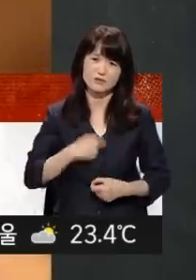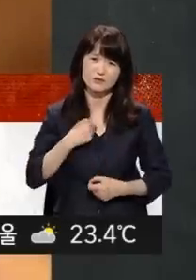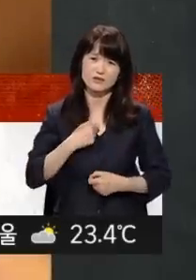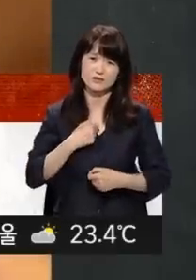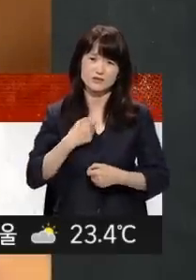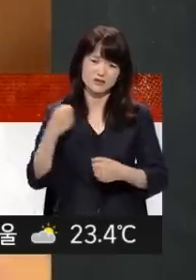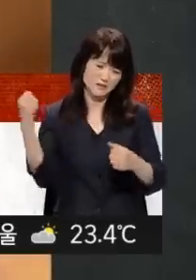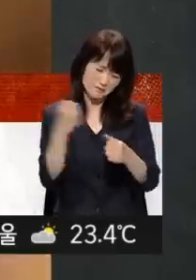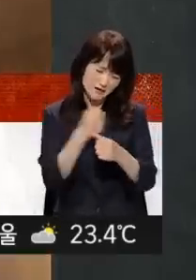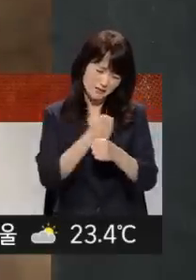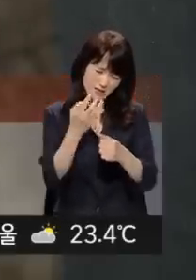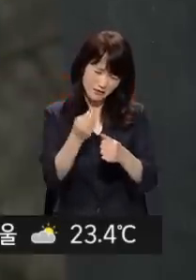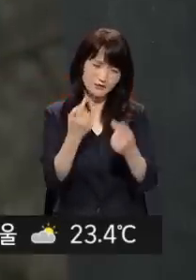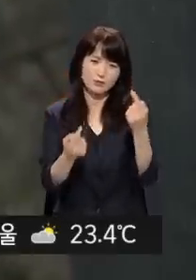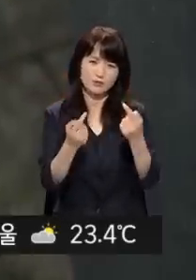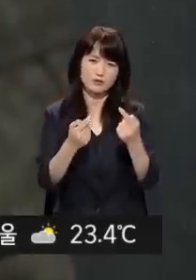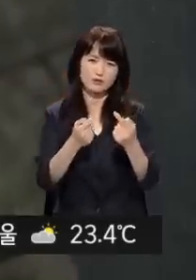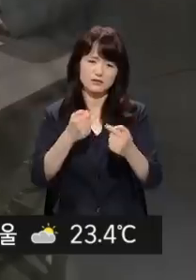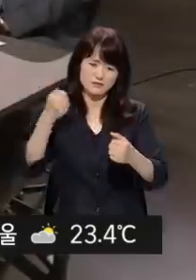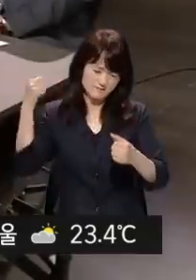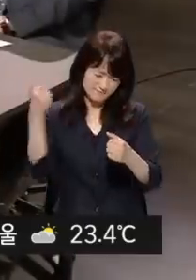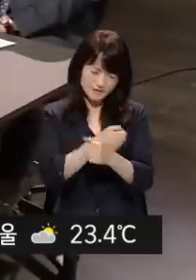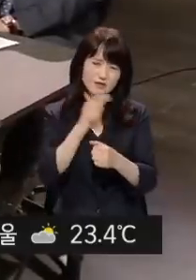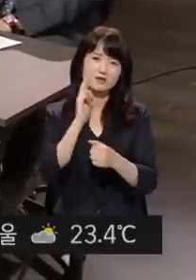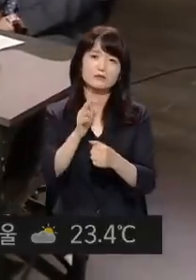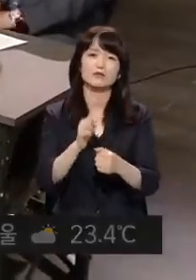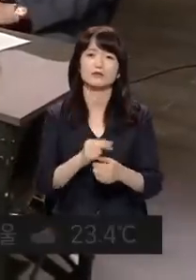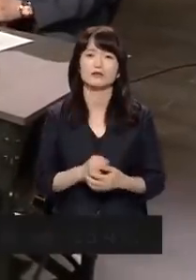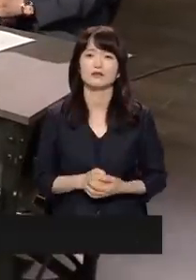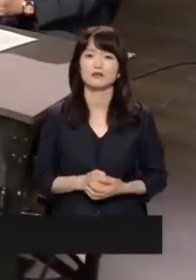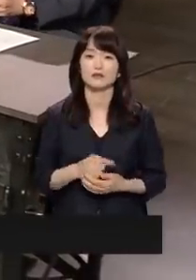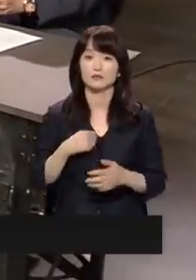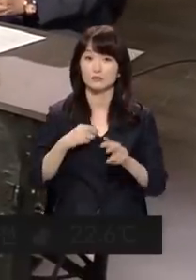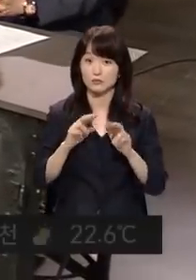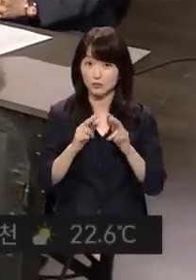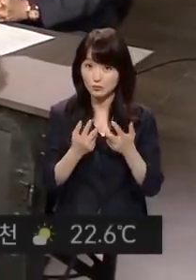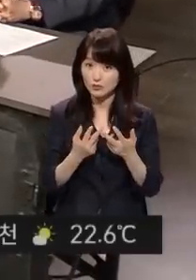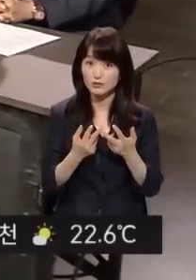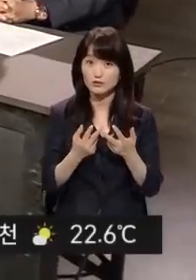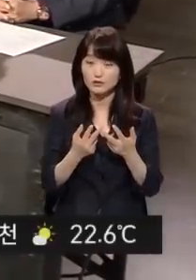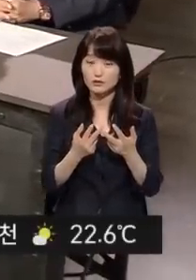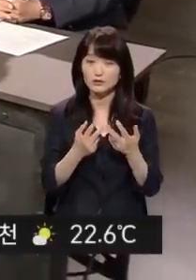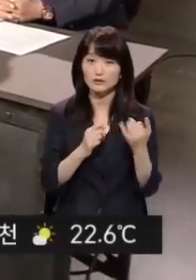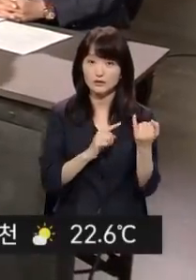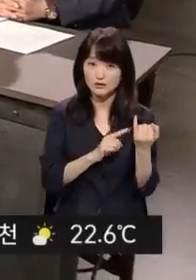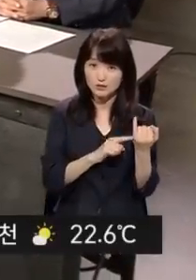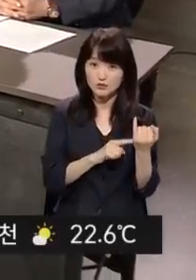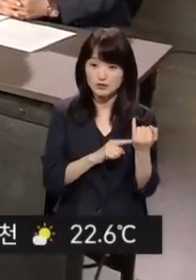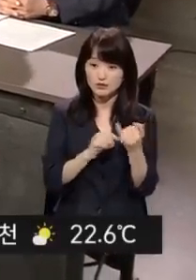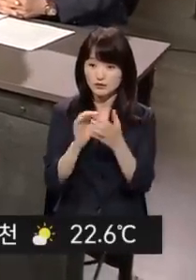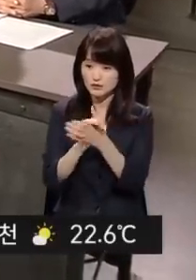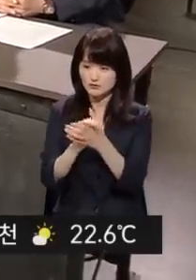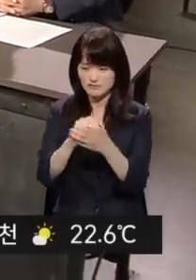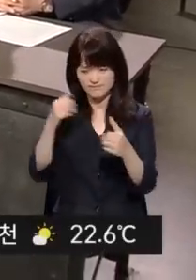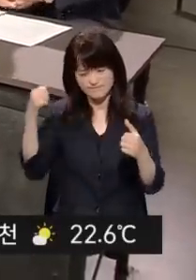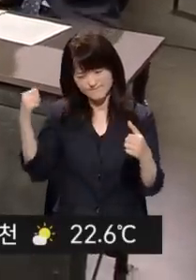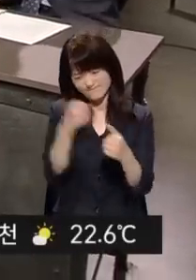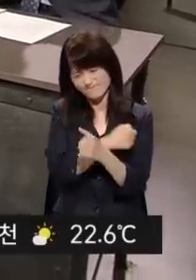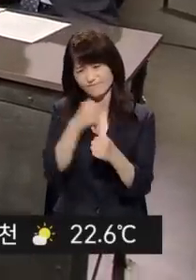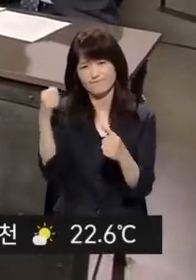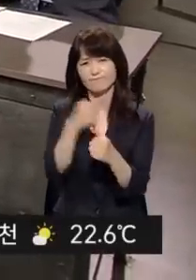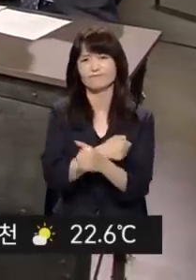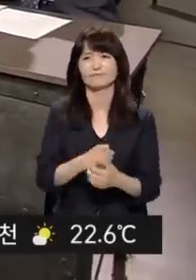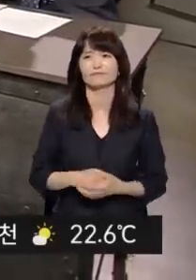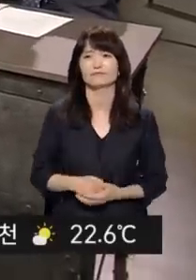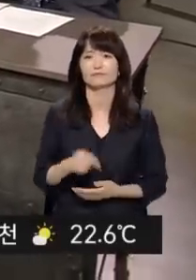심하게 세게 맞았거든요 자 일단 본인뿐 아니라 친구들까지도 같이 폭행을 당했다 그러니까